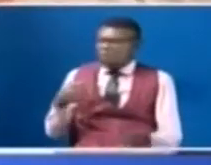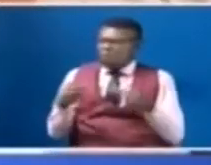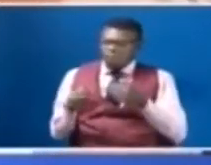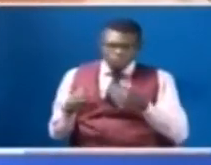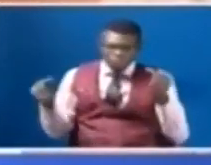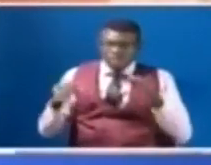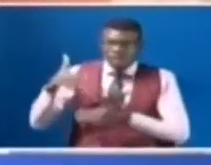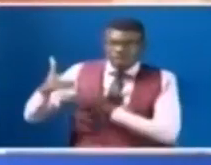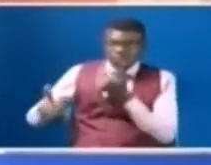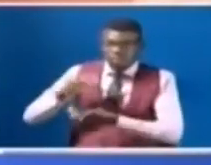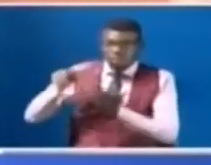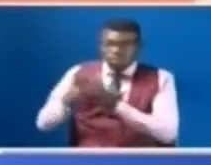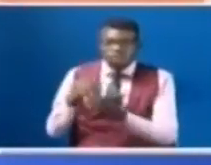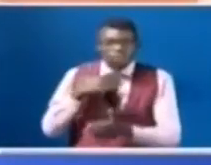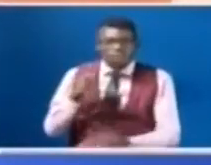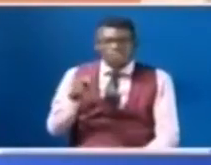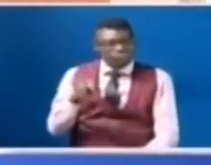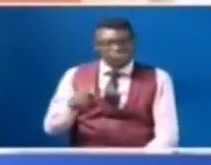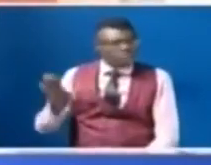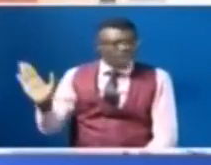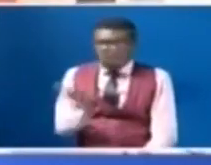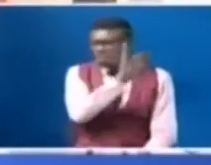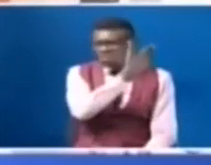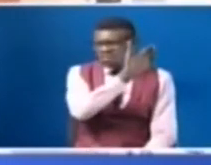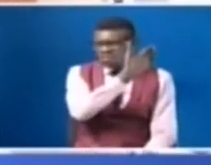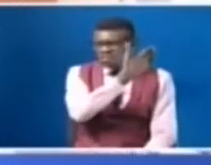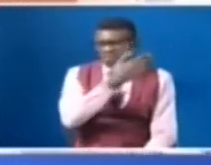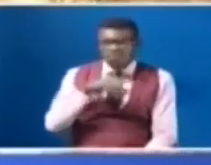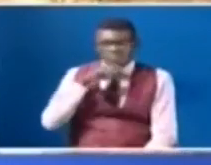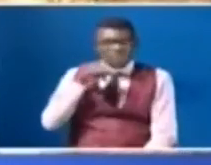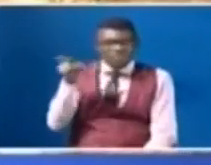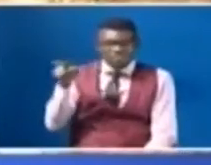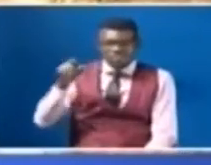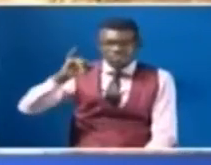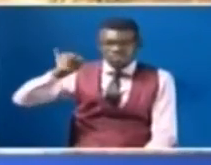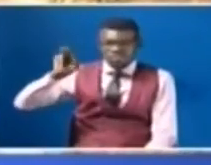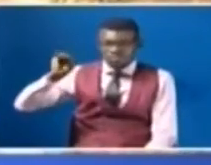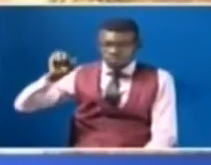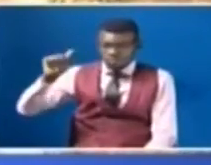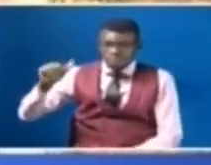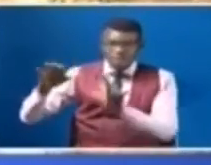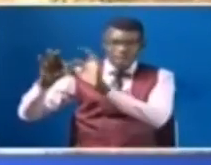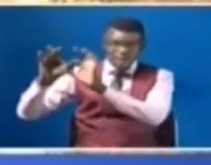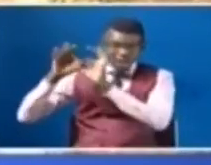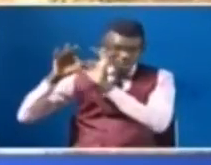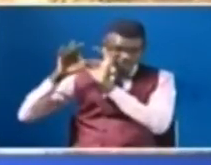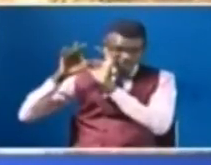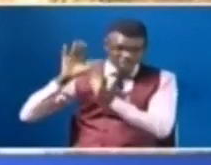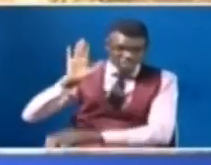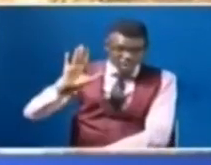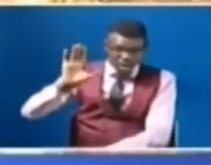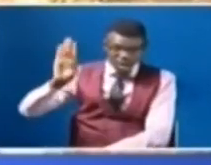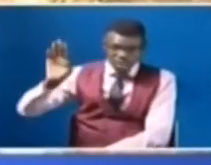wote, tunataka tufukuse huyo mzee Juma Wepohoro. Kulingana na mila na desturi za jamii ya Wabukusu,